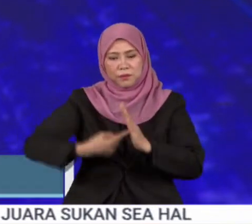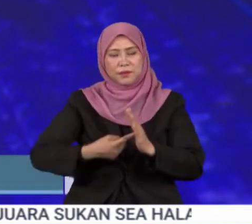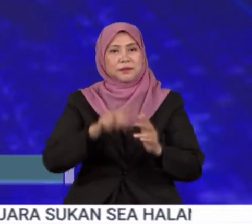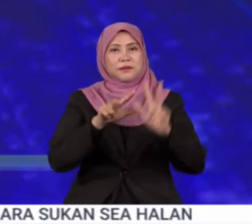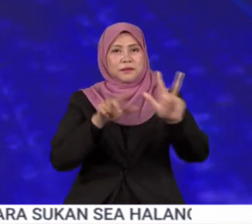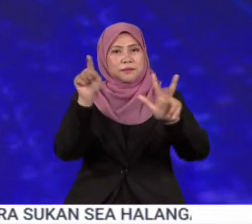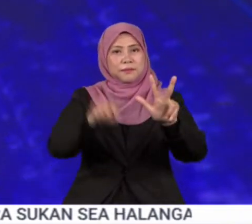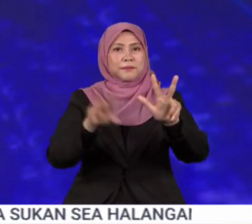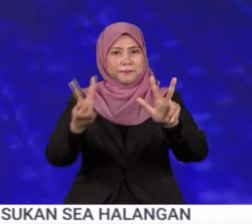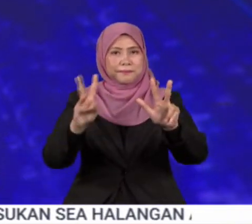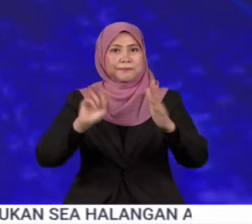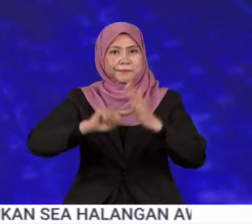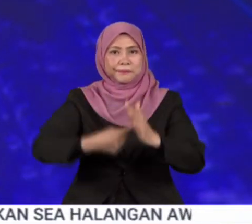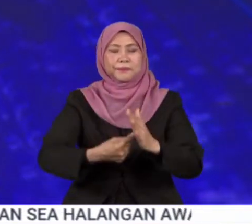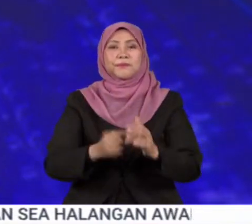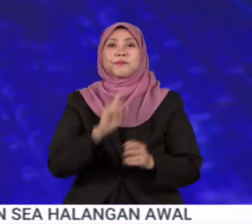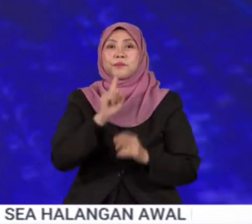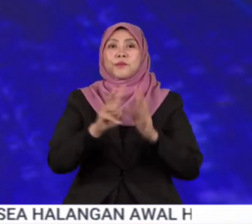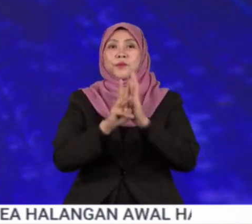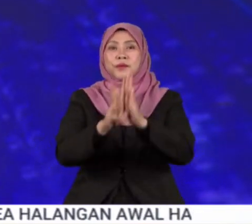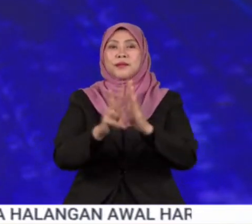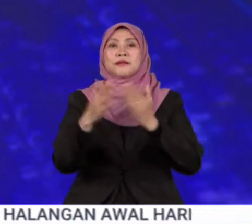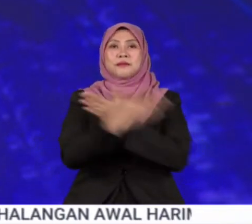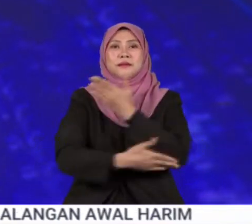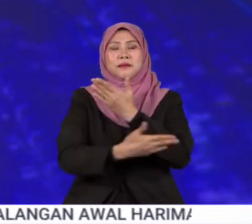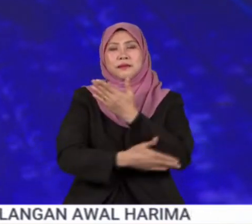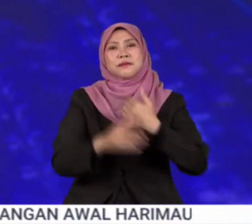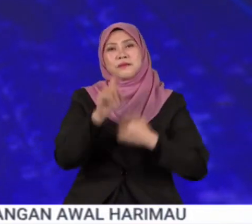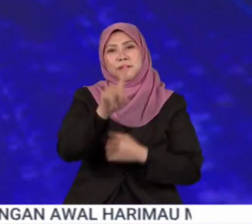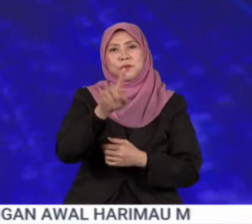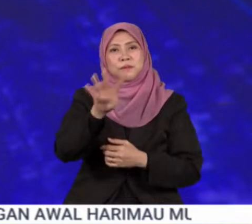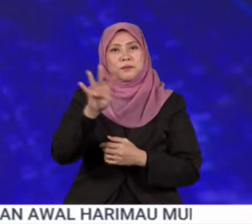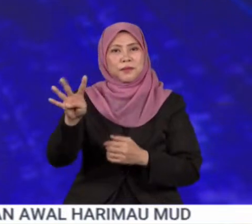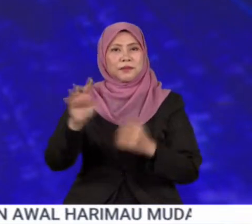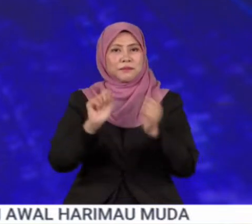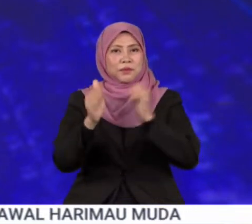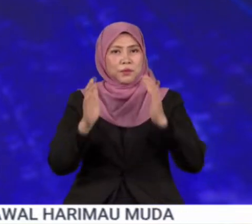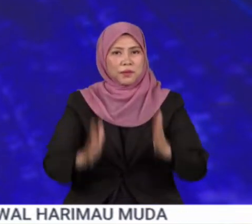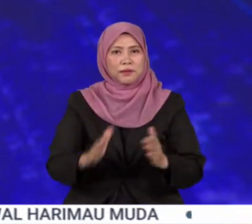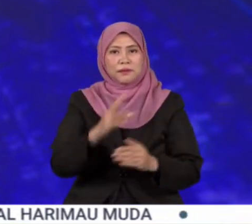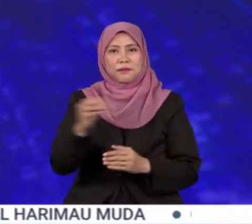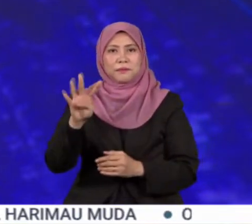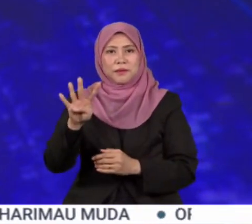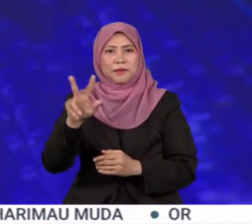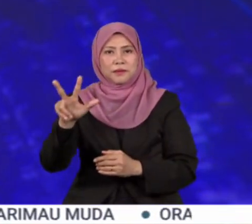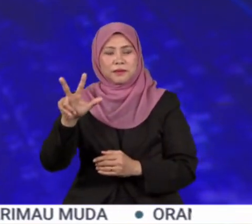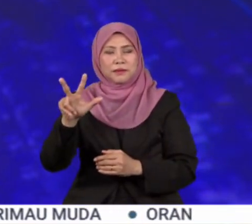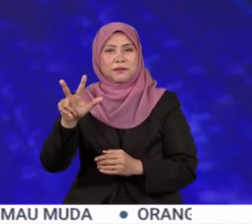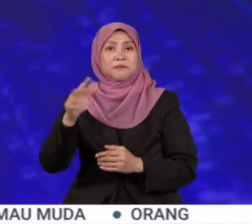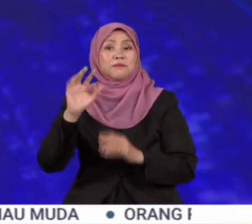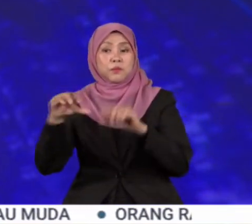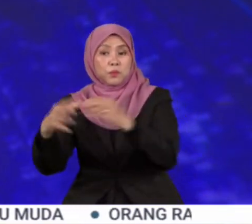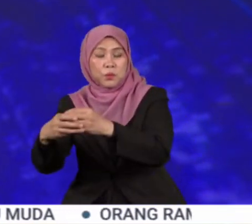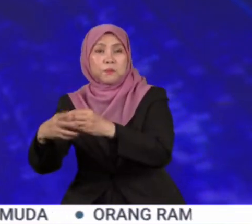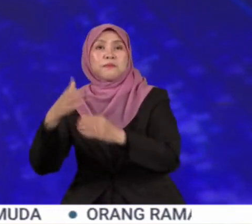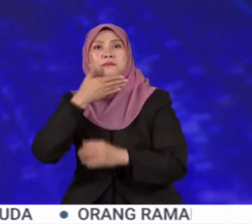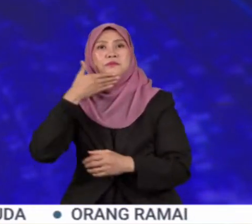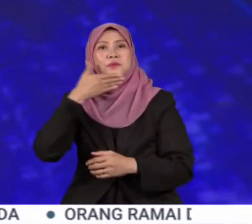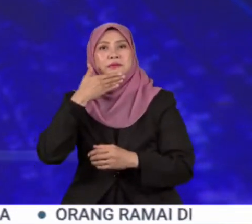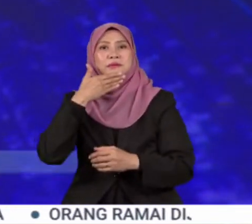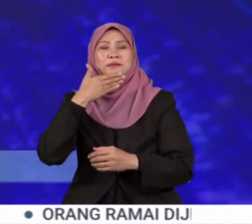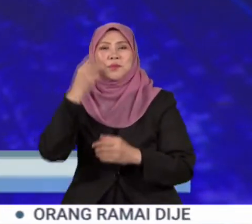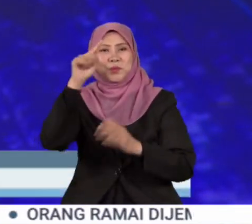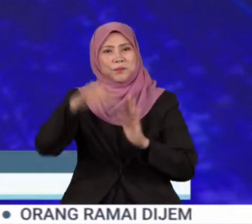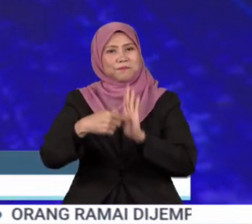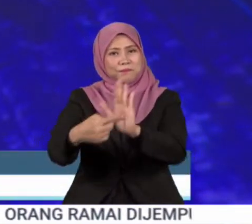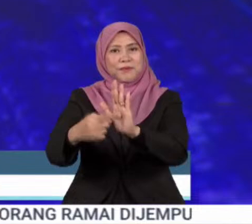3 Jun ini. Kontingen negara akan dibarisi 144 atlet dengan 43% atlet muda membuat penampilan